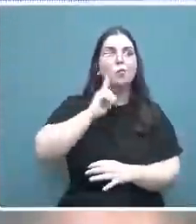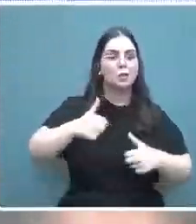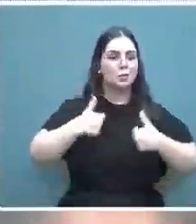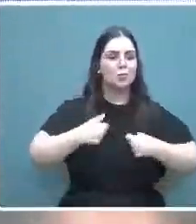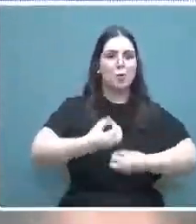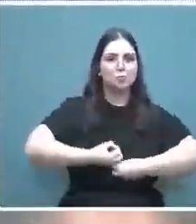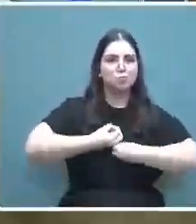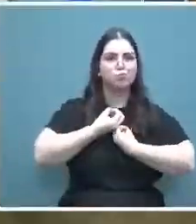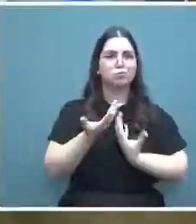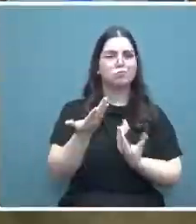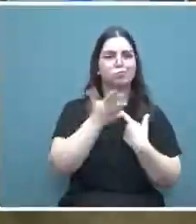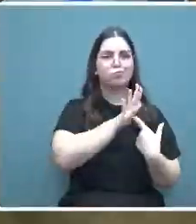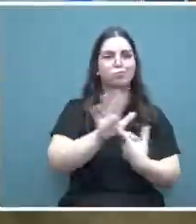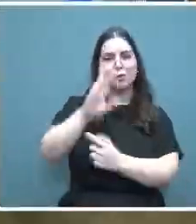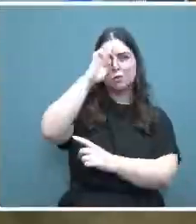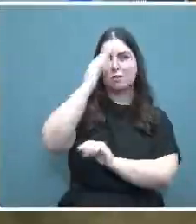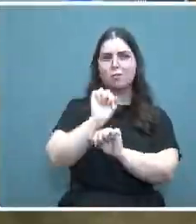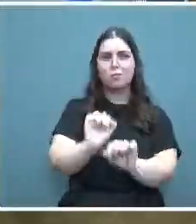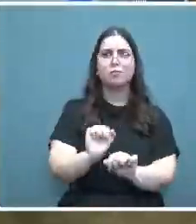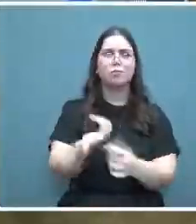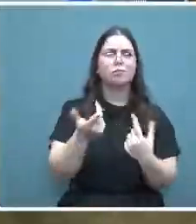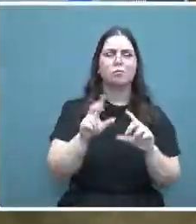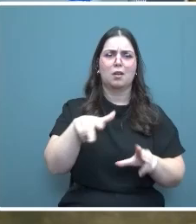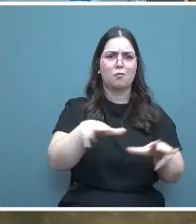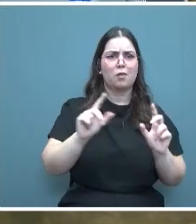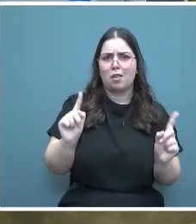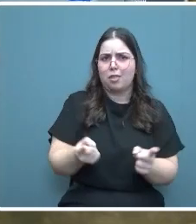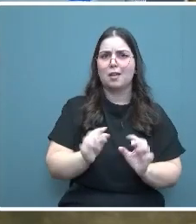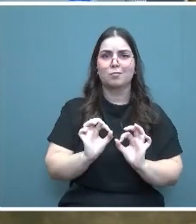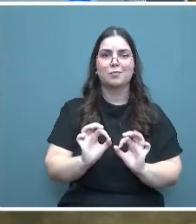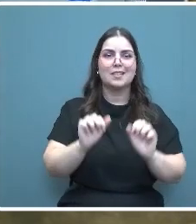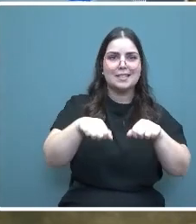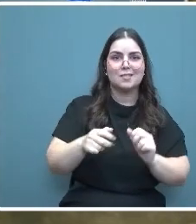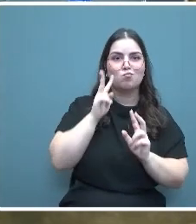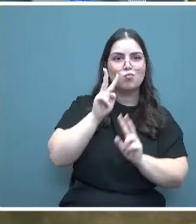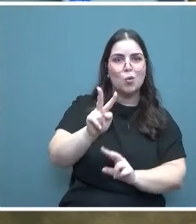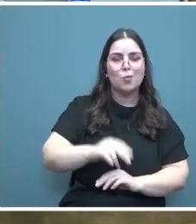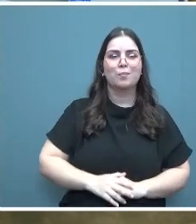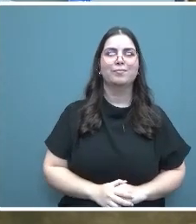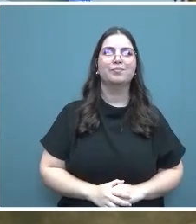strengths and resilience. So, if you don't mind, just very small. Okay, let's see the video.